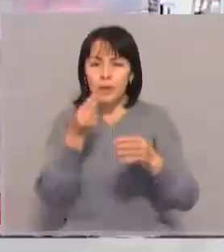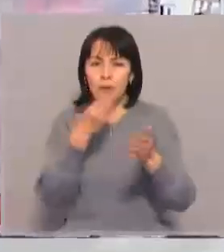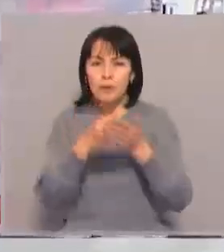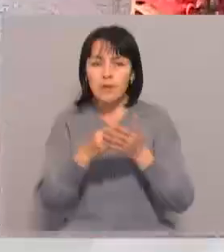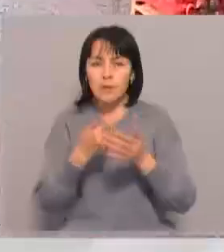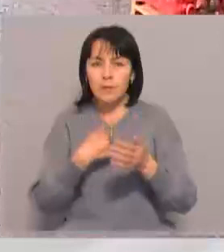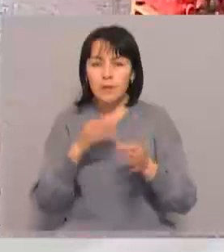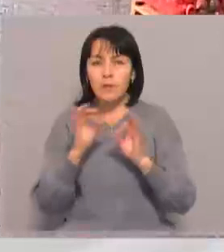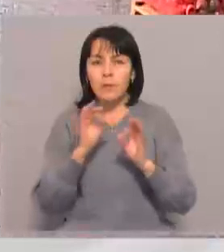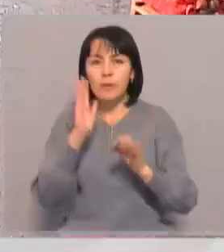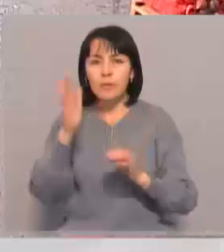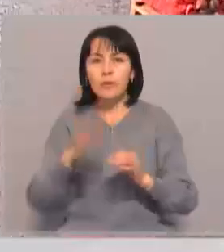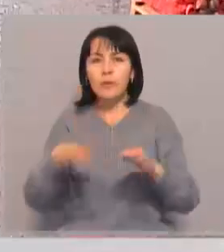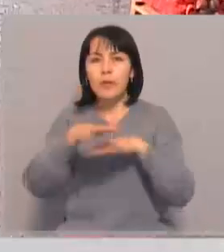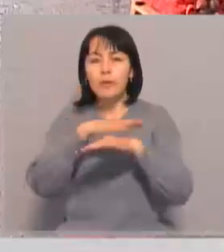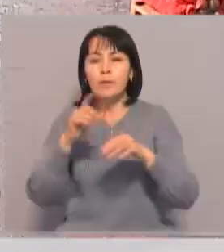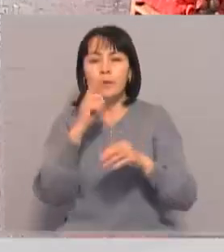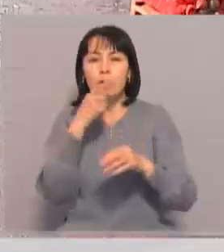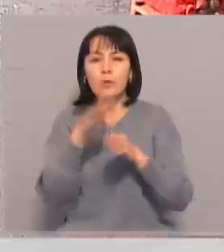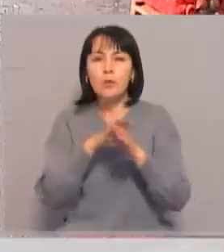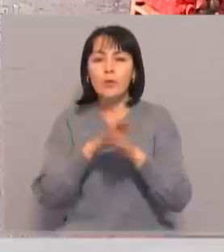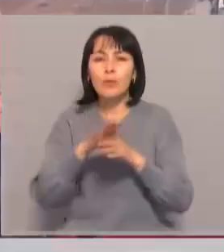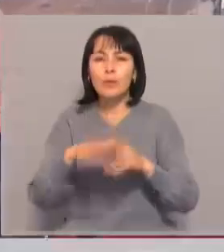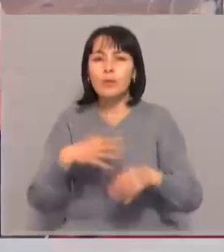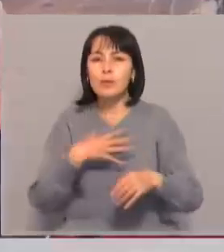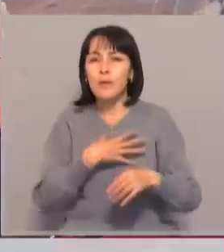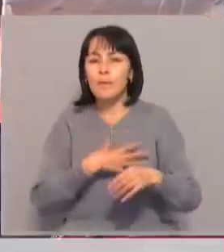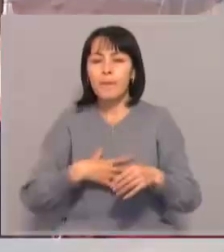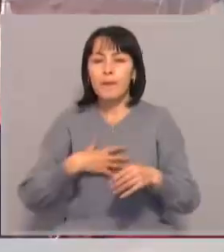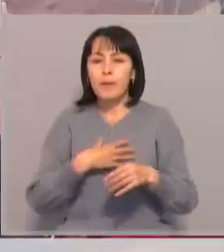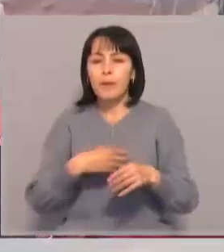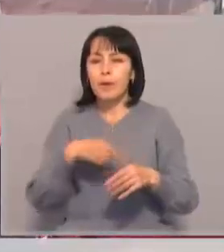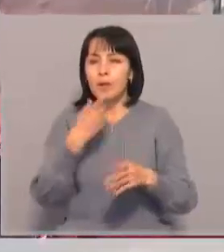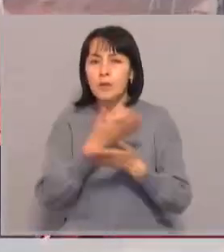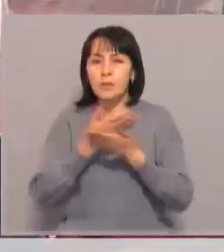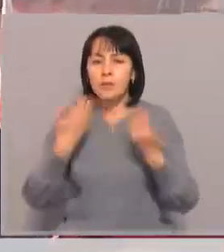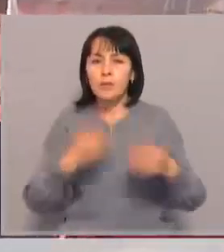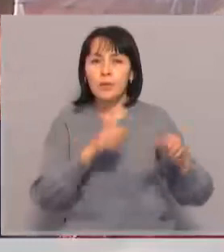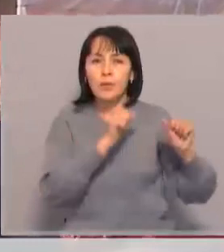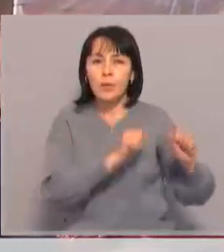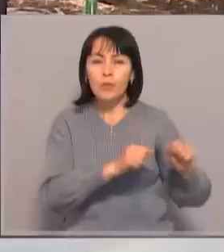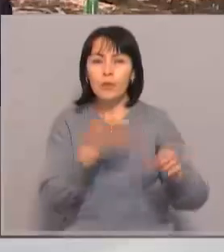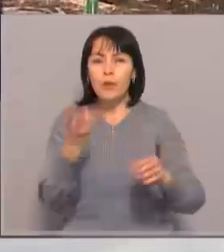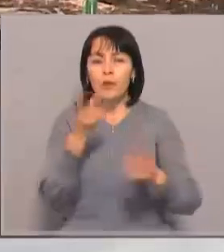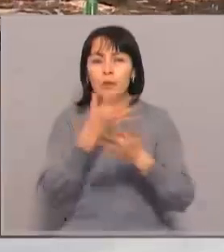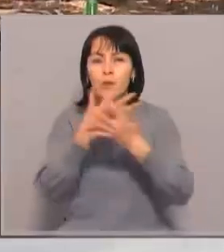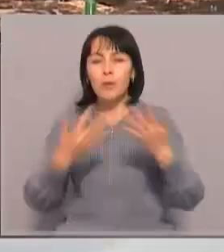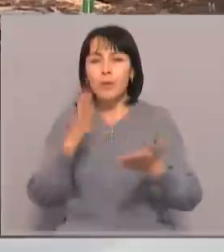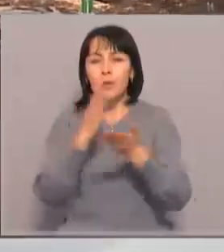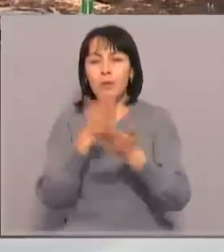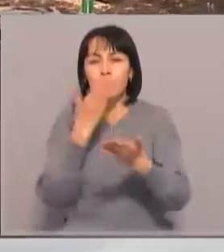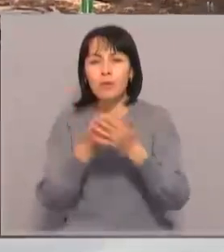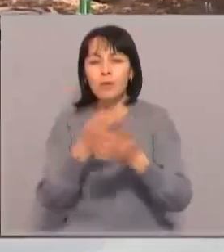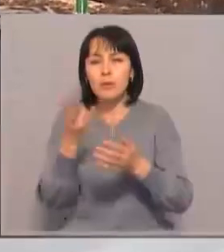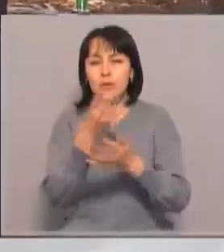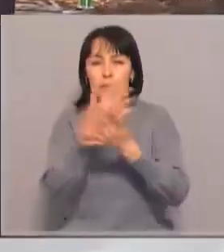төмен сатамыз. Базар өкілінің айтуынша, даурығуға еш негіз жоқ. Қорда қажетті өнім көлемі жеткілікті, сұранысқа